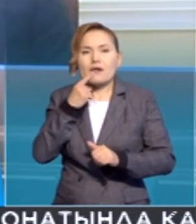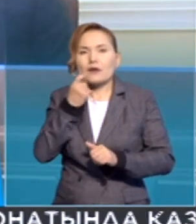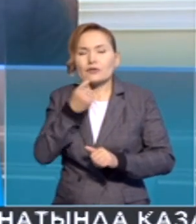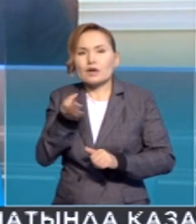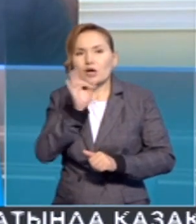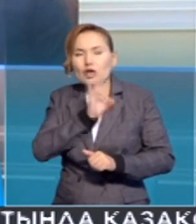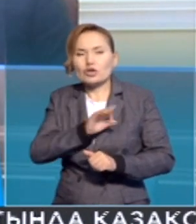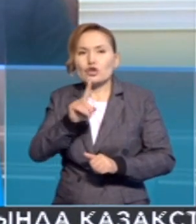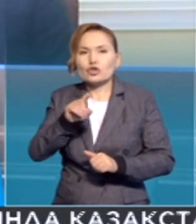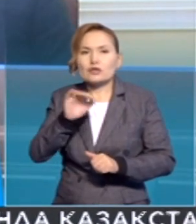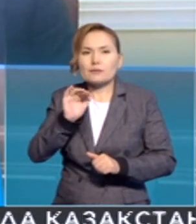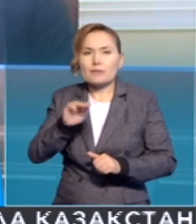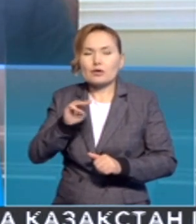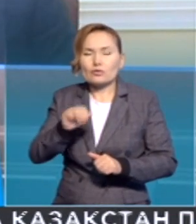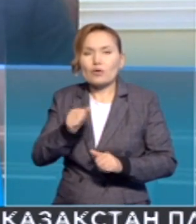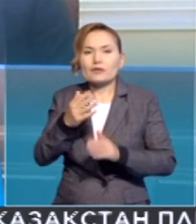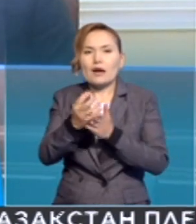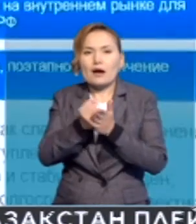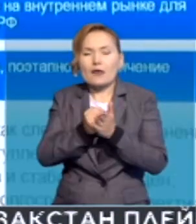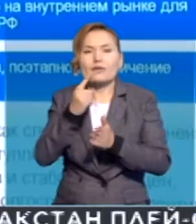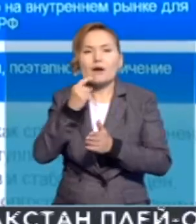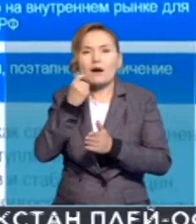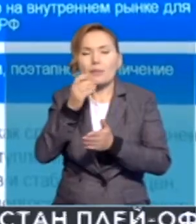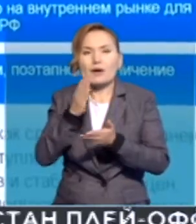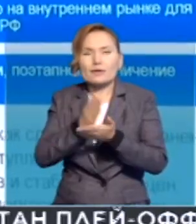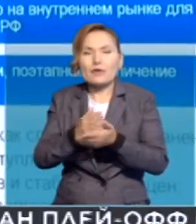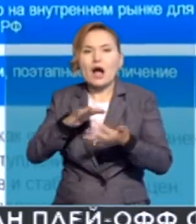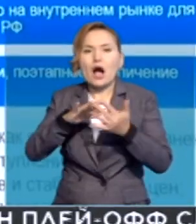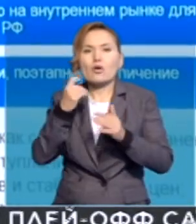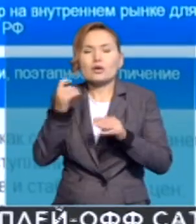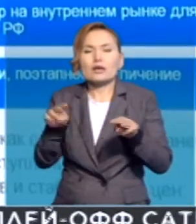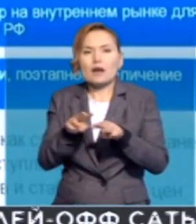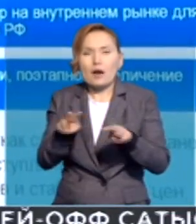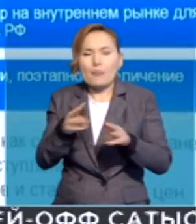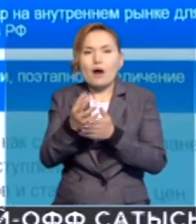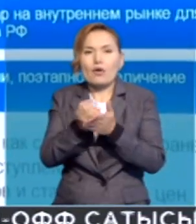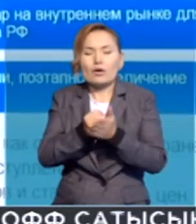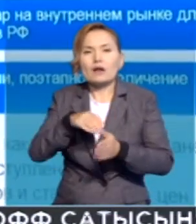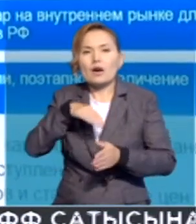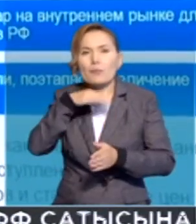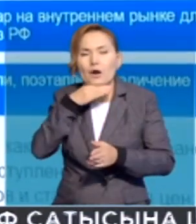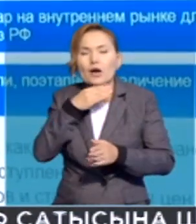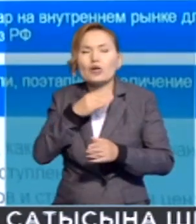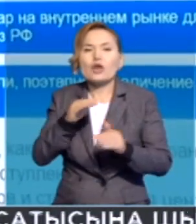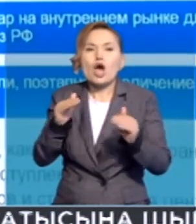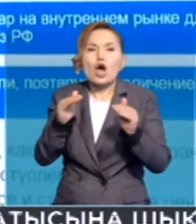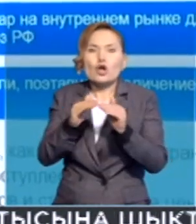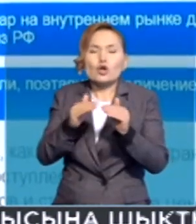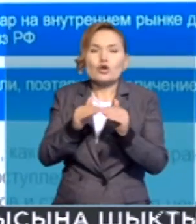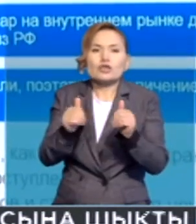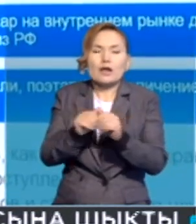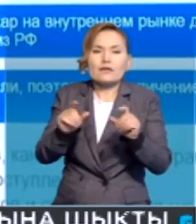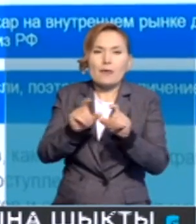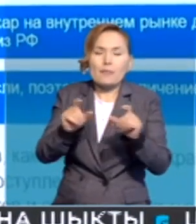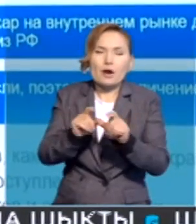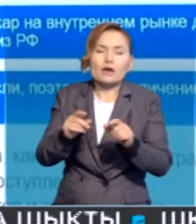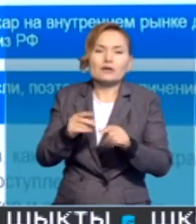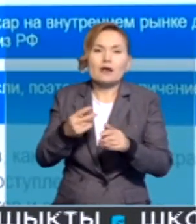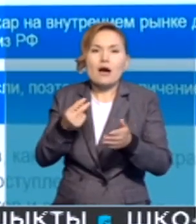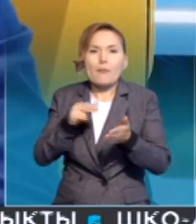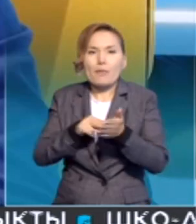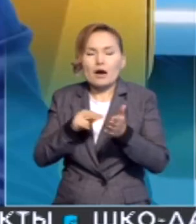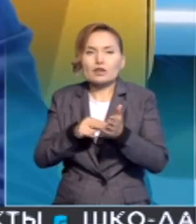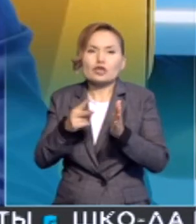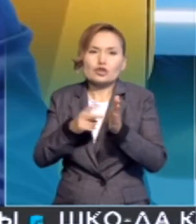мың тоннадан асады. Демек, Ауыл шаруашылығы министрлігінің деректеріне сәйкес қор жеткілікті. Бірақ үй жанындағы дүкендерде қант 700-800